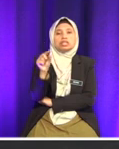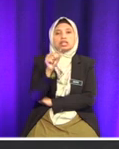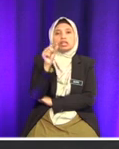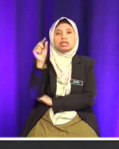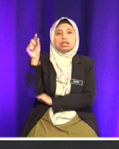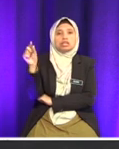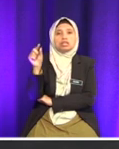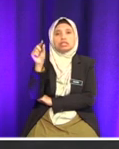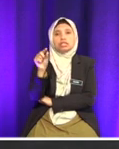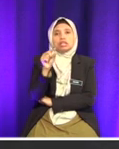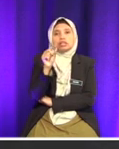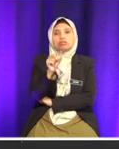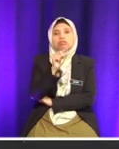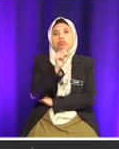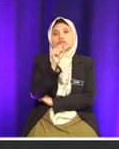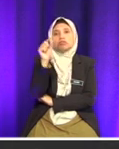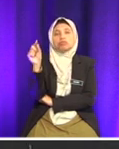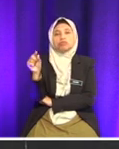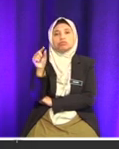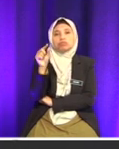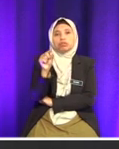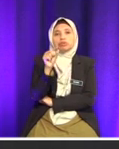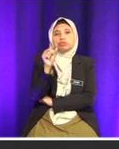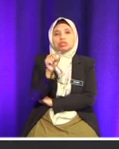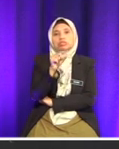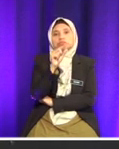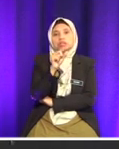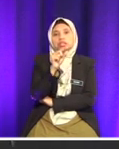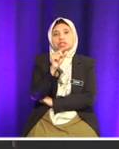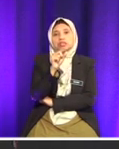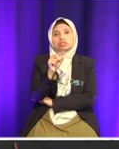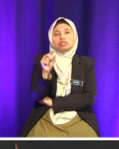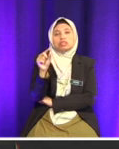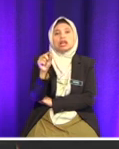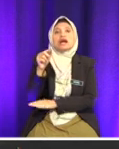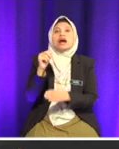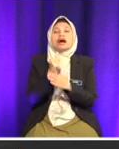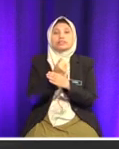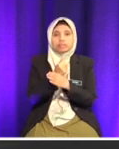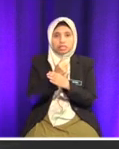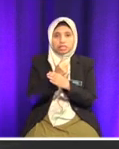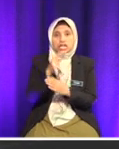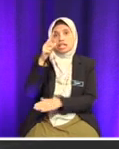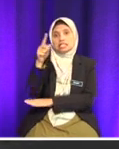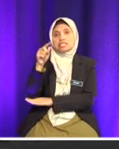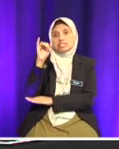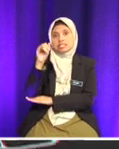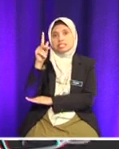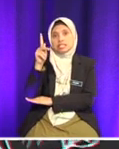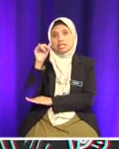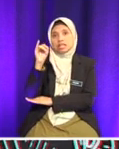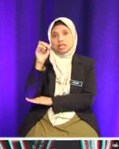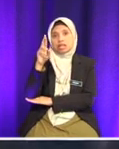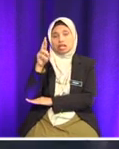Ila illallah Allahu akbar untuk antaranya ya dan juga doa kita